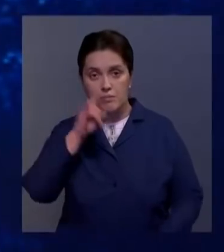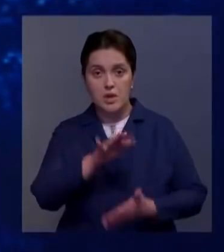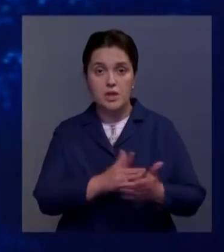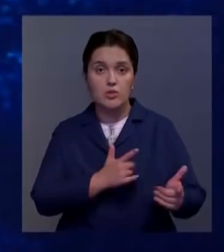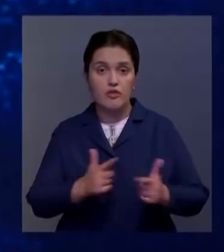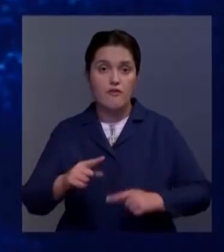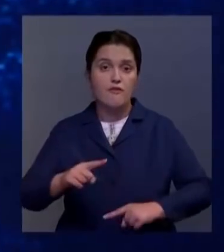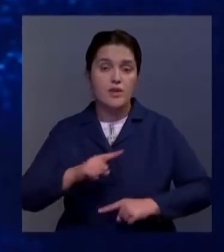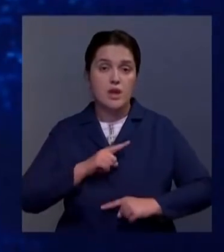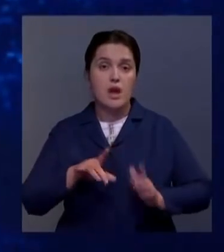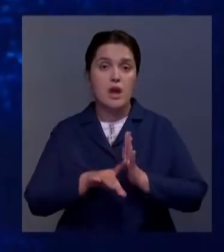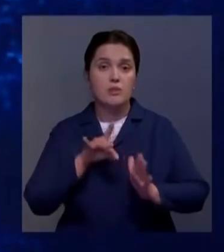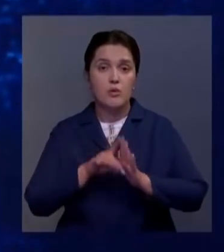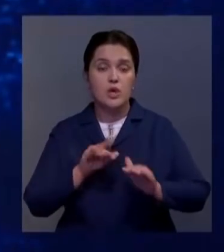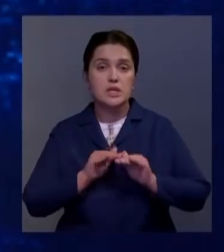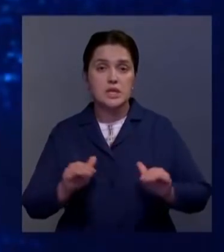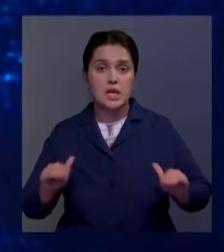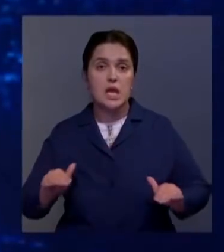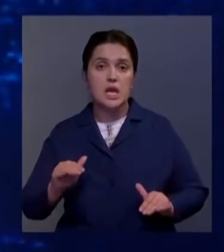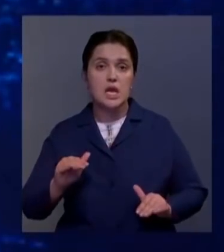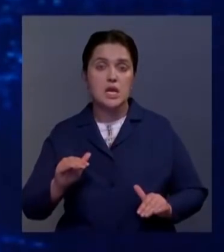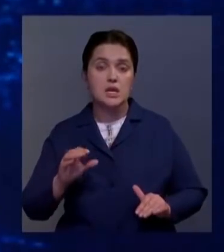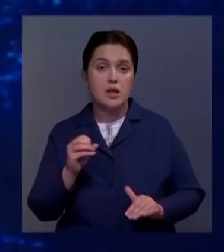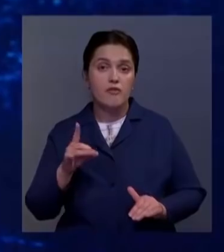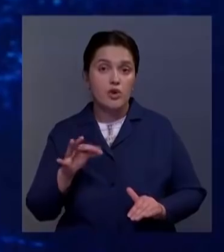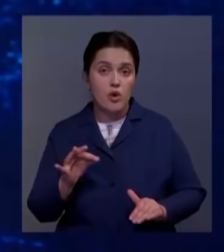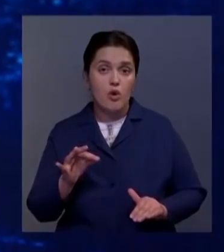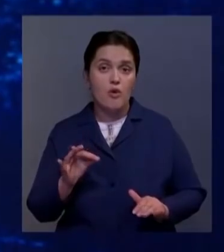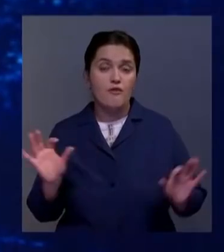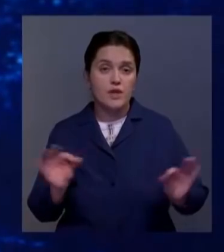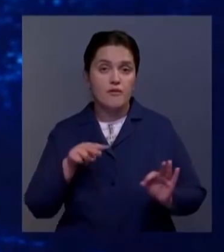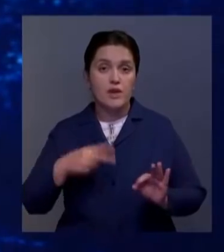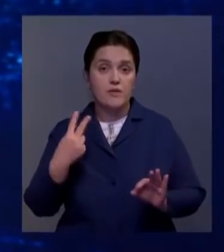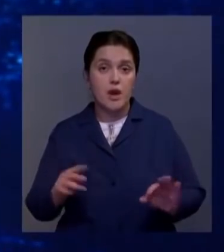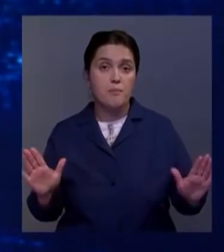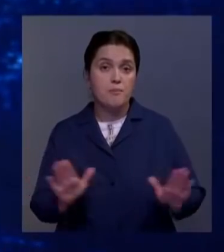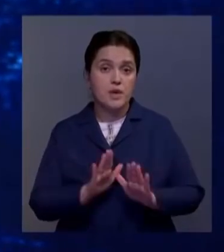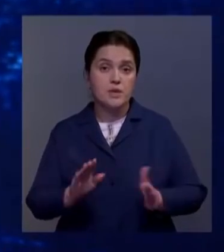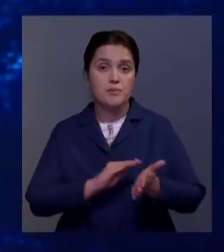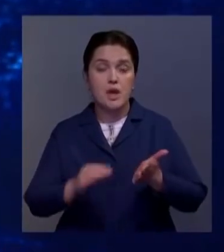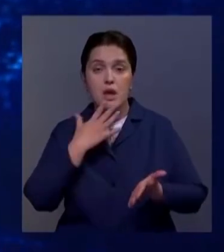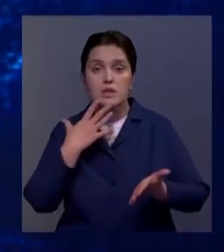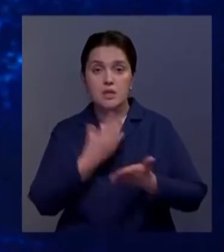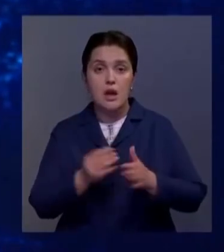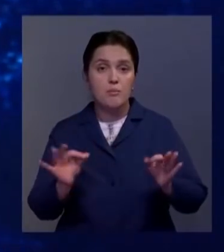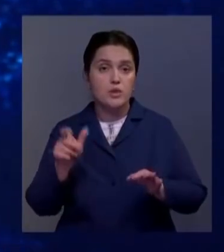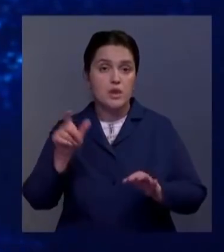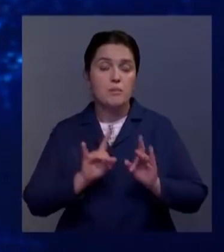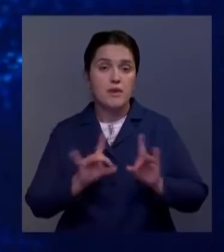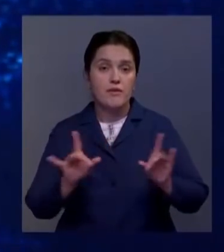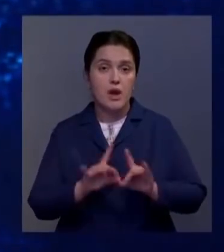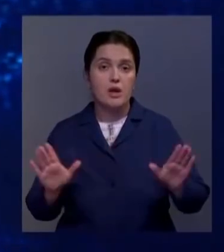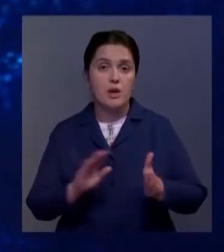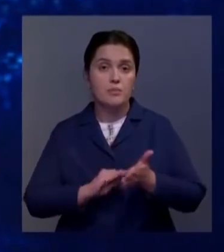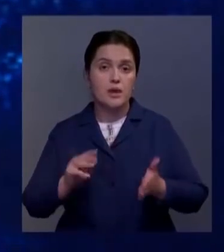Казахстан продолжает готовиться к финалу национального отбора детского Евровидения 2020. Песни юным исполнителям писали отечественные музыканты. По